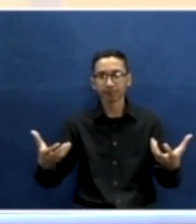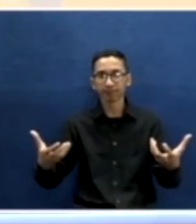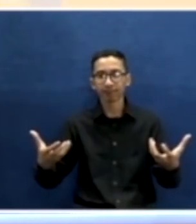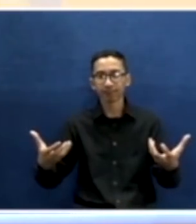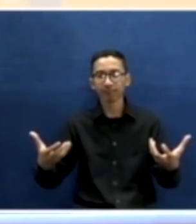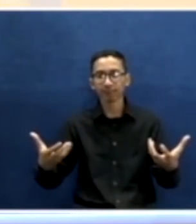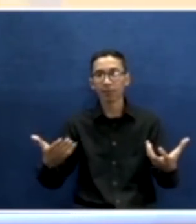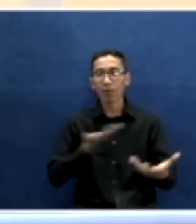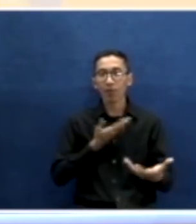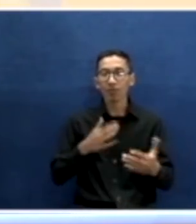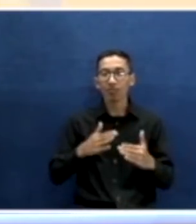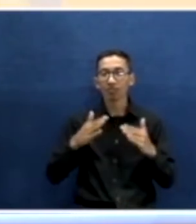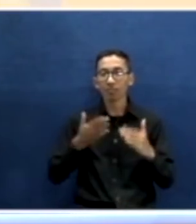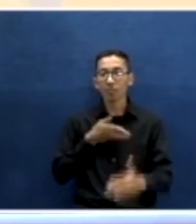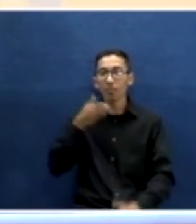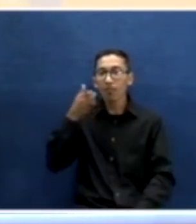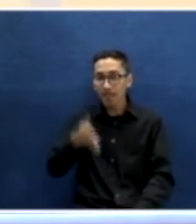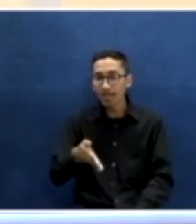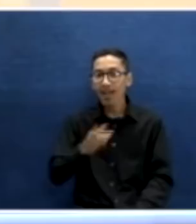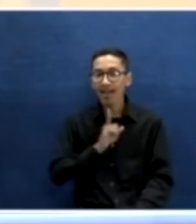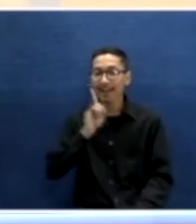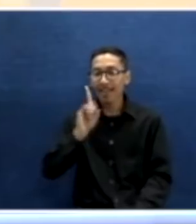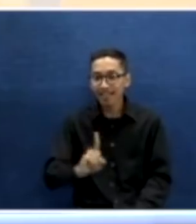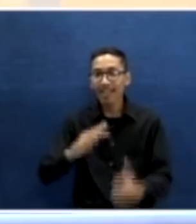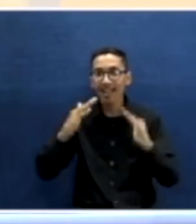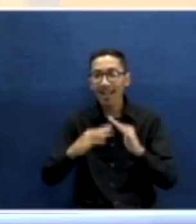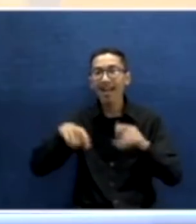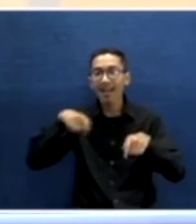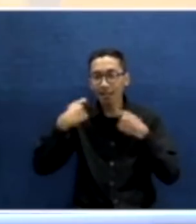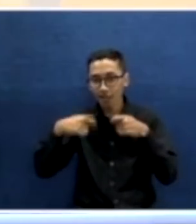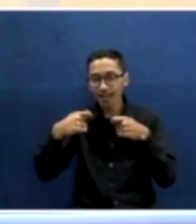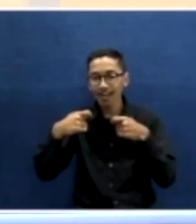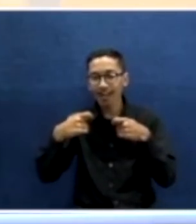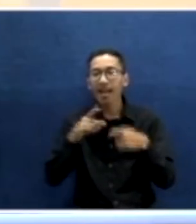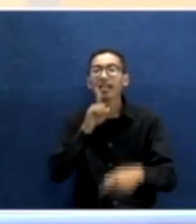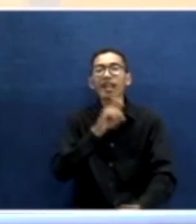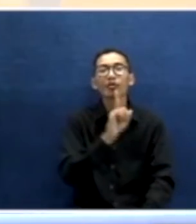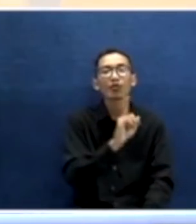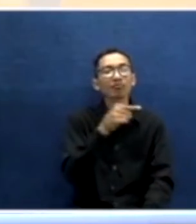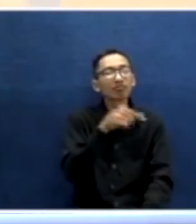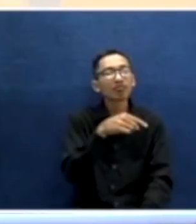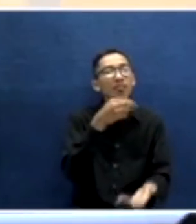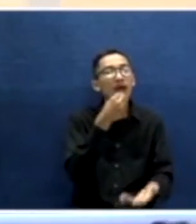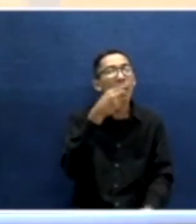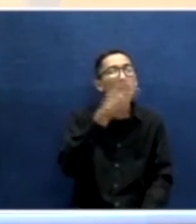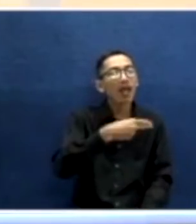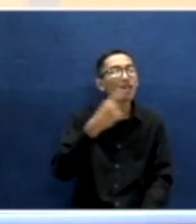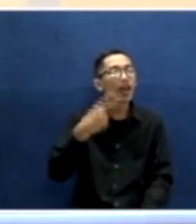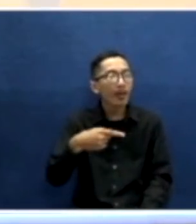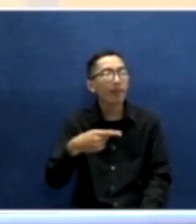bertanya Mbak ini halal ataukah tidak alat seakan-akan kalau kita bertanya semacam itu kita ini berdosa